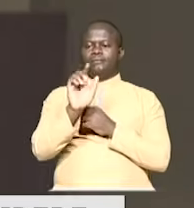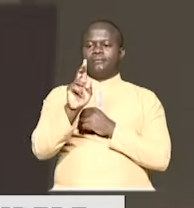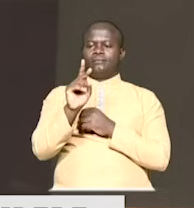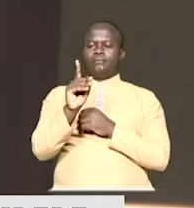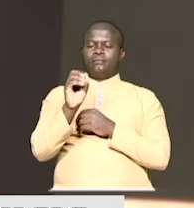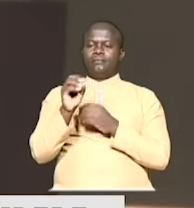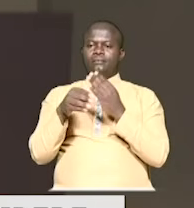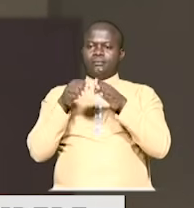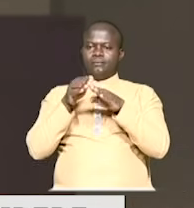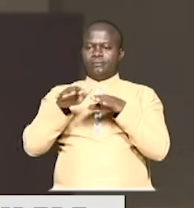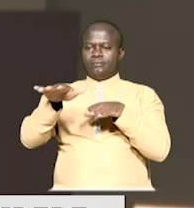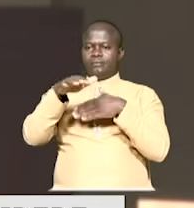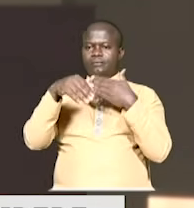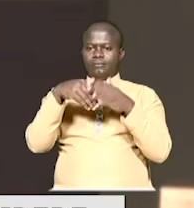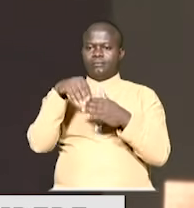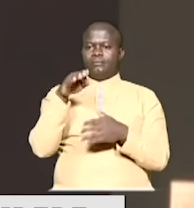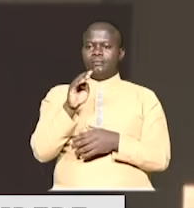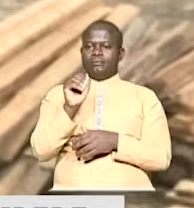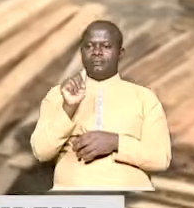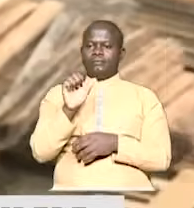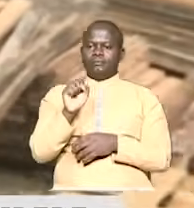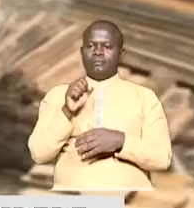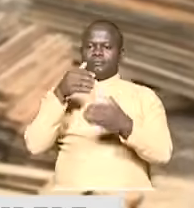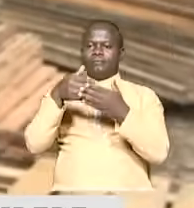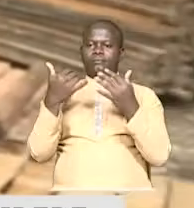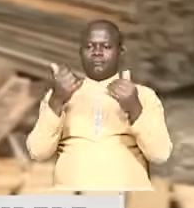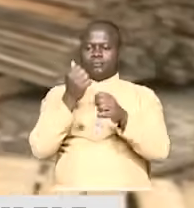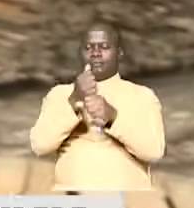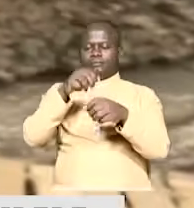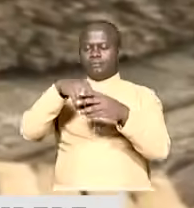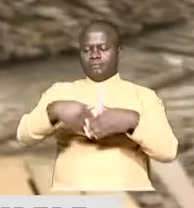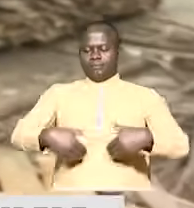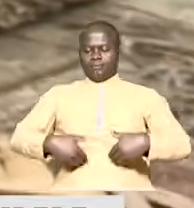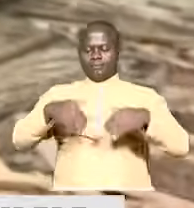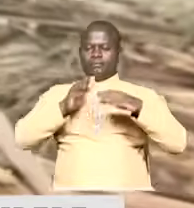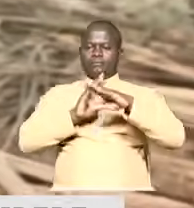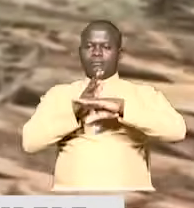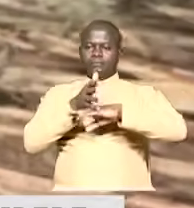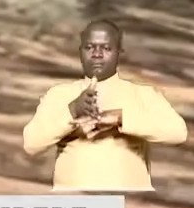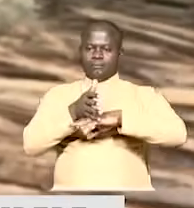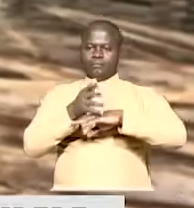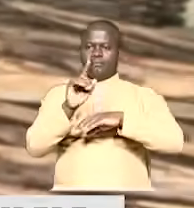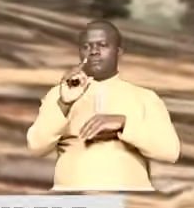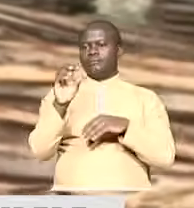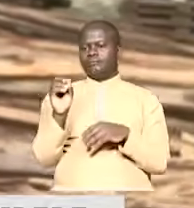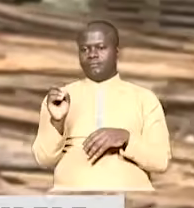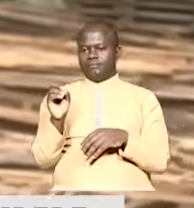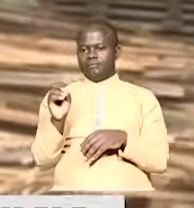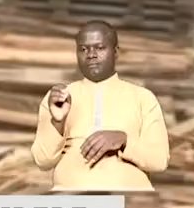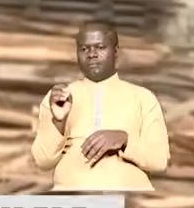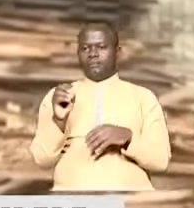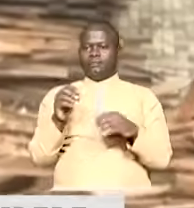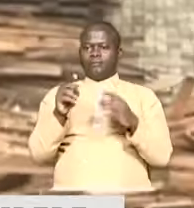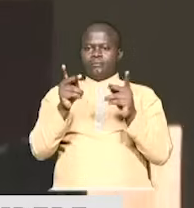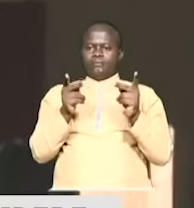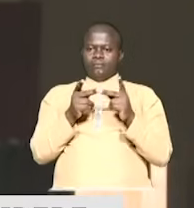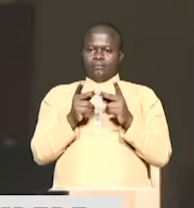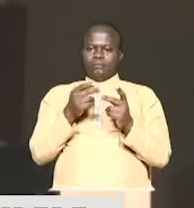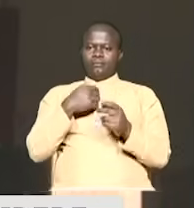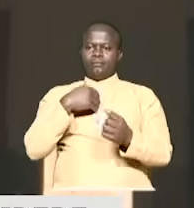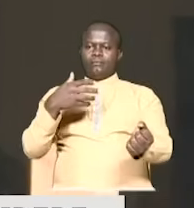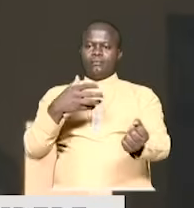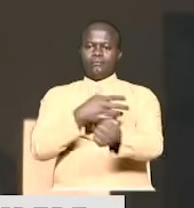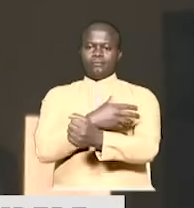kubatswe hano kuri Base kugeza ubu gakoreramo urubyiruko rusaga ijana. Ni agakiriro gafite ubushobozi